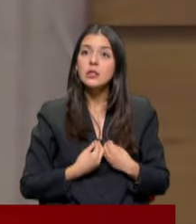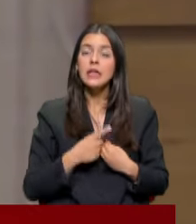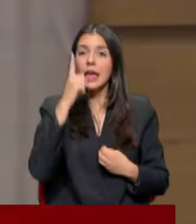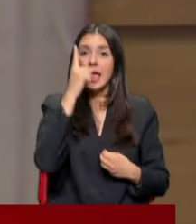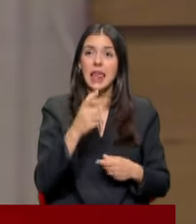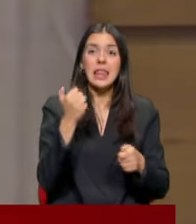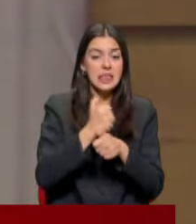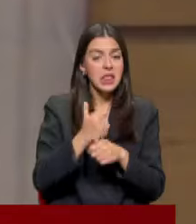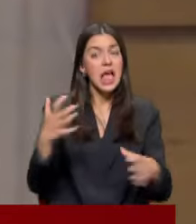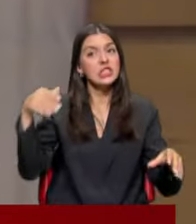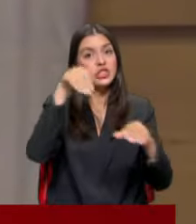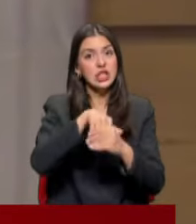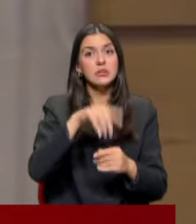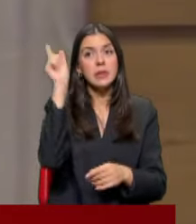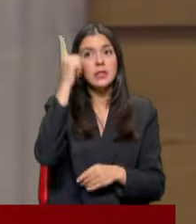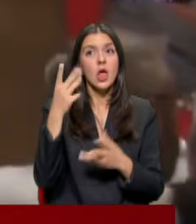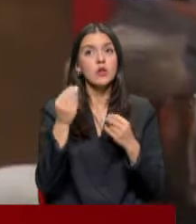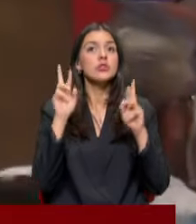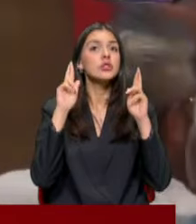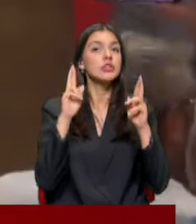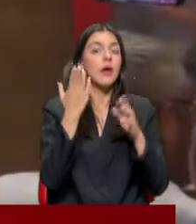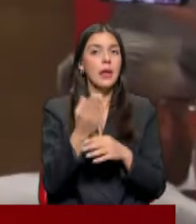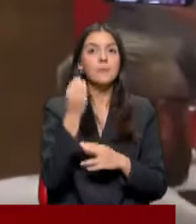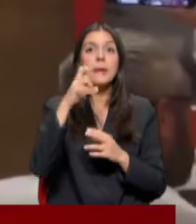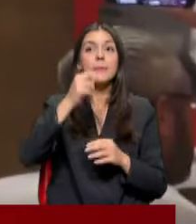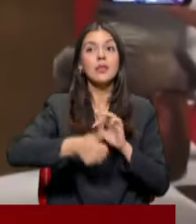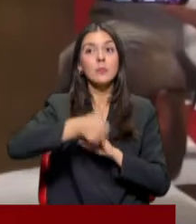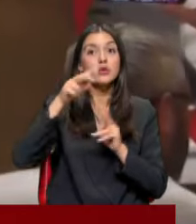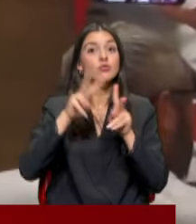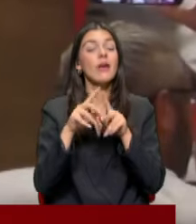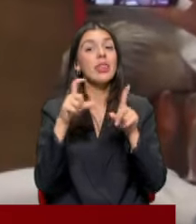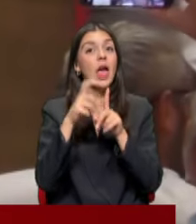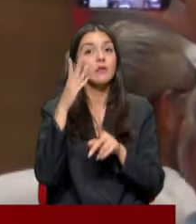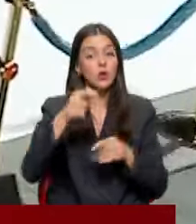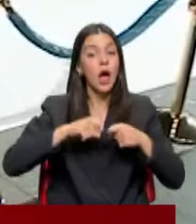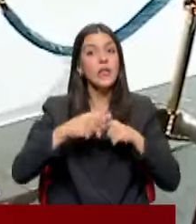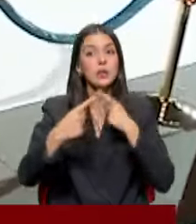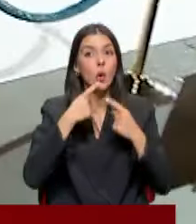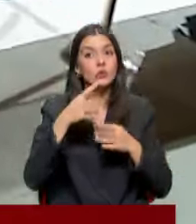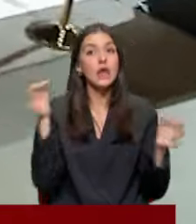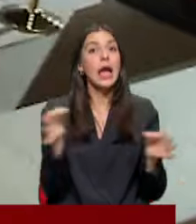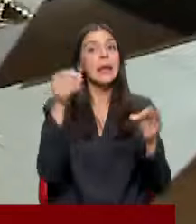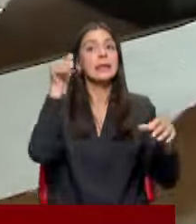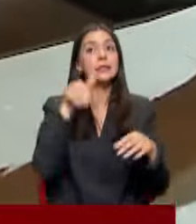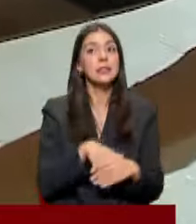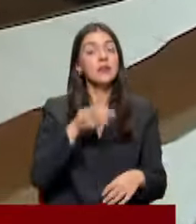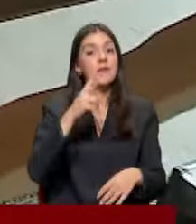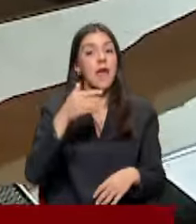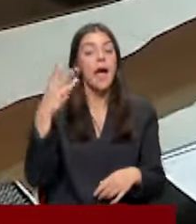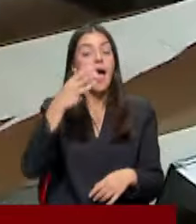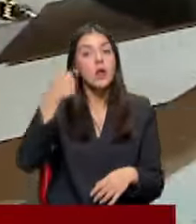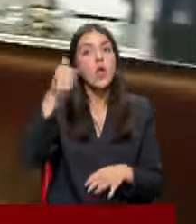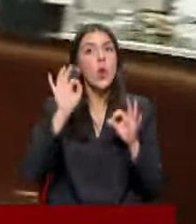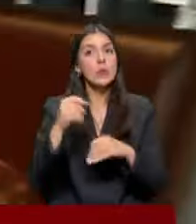genel seçimde iktidar oluruz inşallah. İyi Parti lideri Müsavat Dervişoğlu da Aydın'la konuştu. Erken seçime de Erdoğan'ın